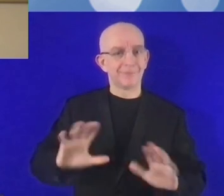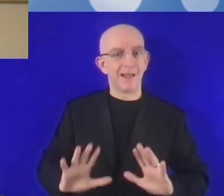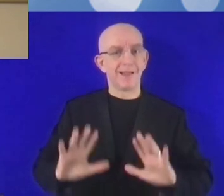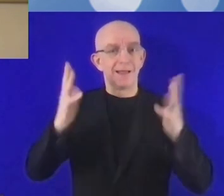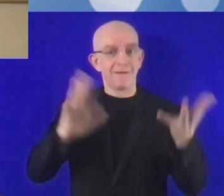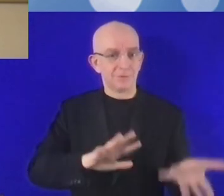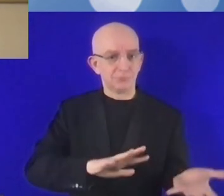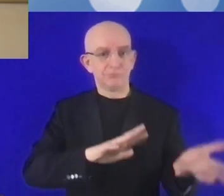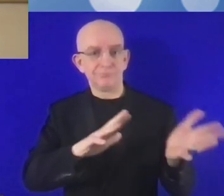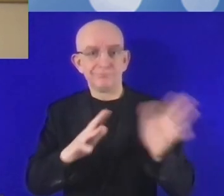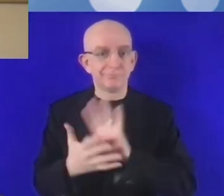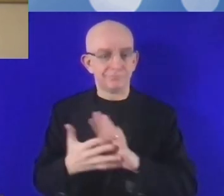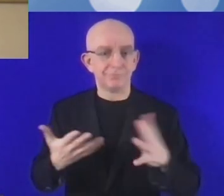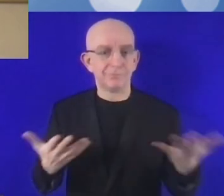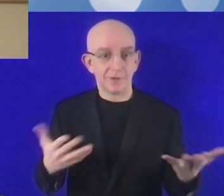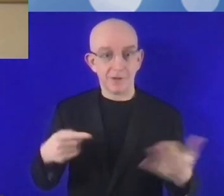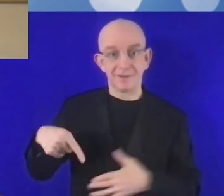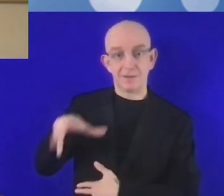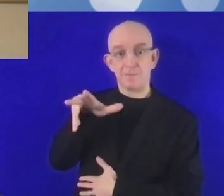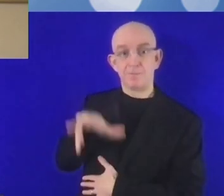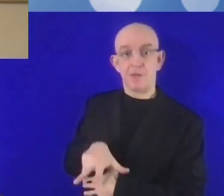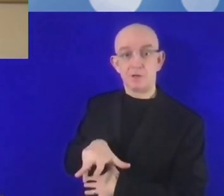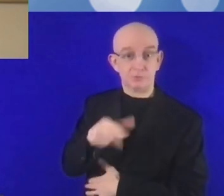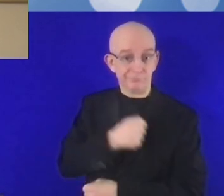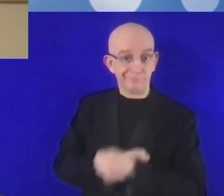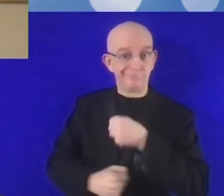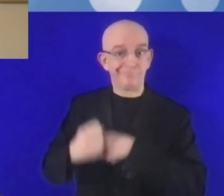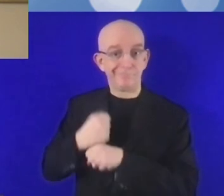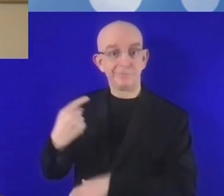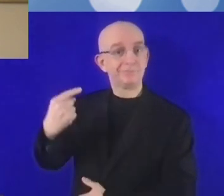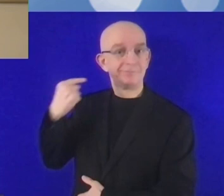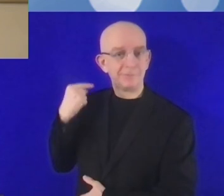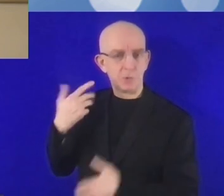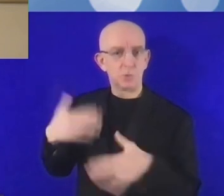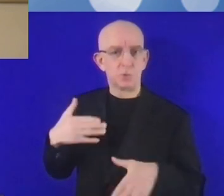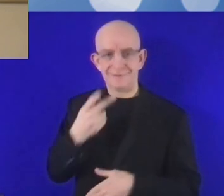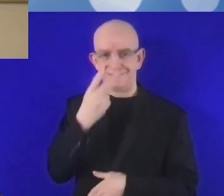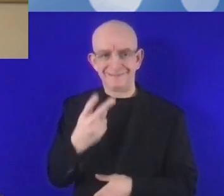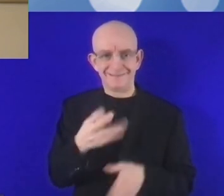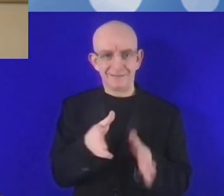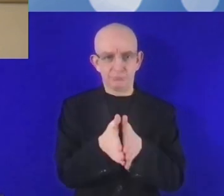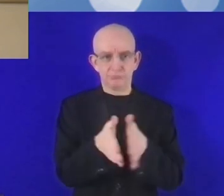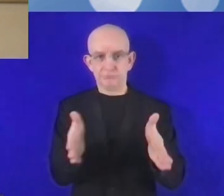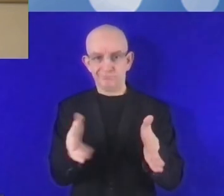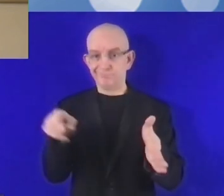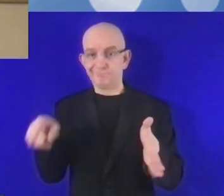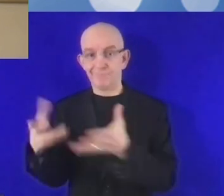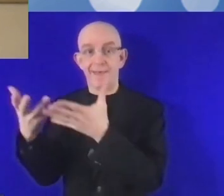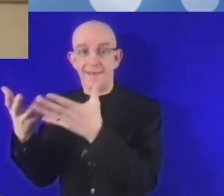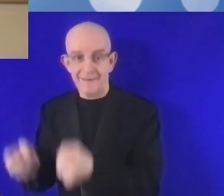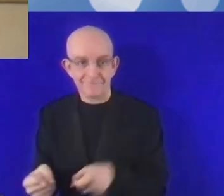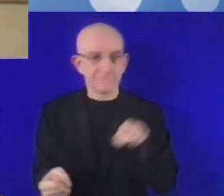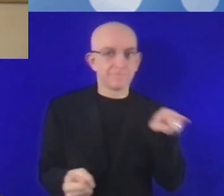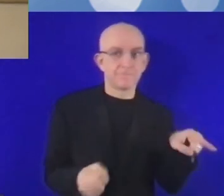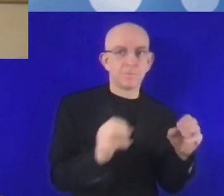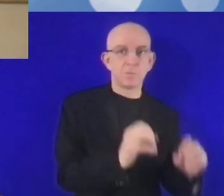这些影响我们从去年3月份就已经感觉到。我们发现有互联